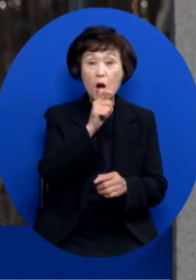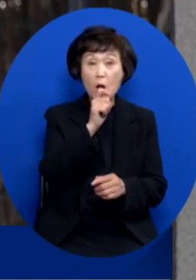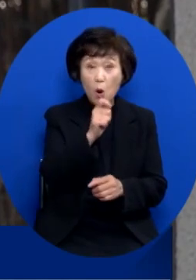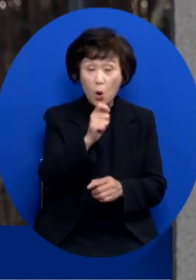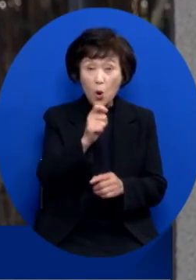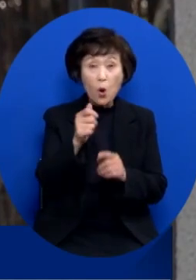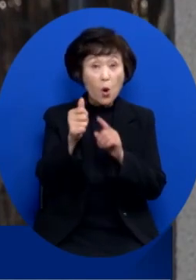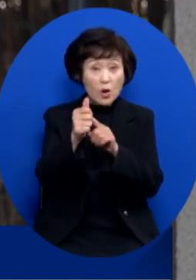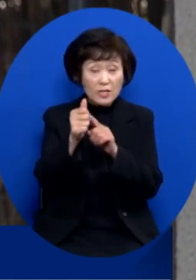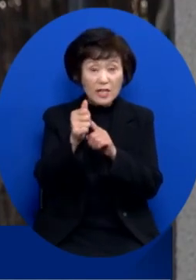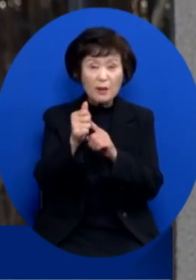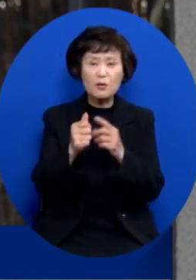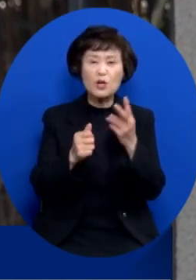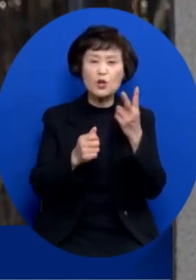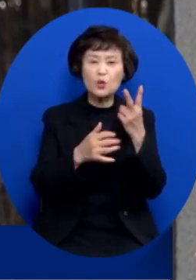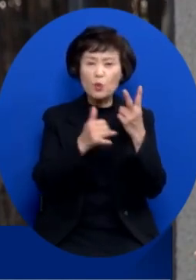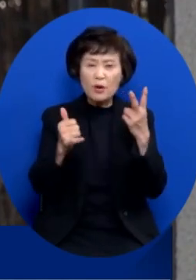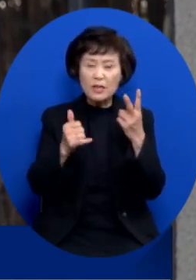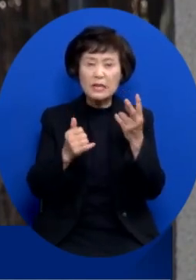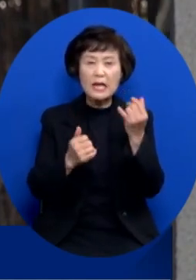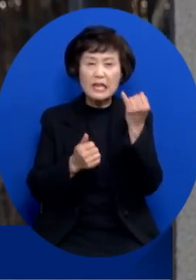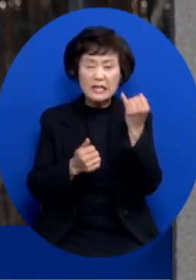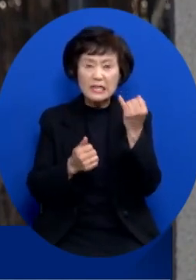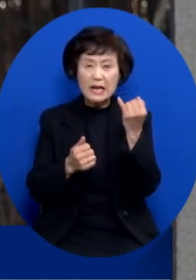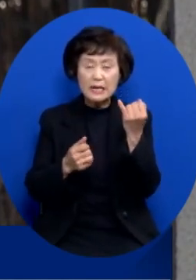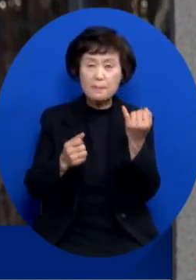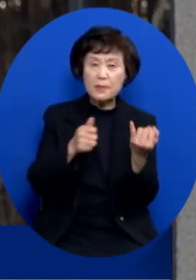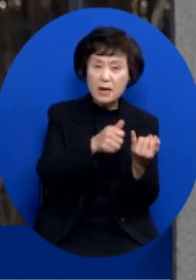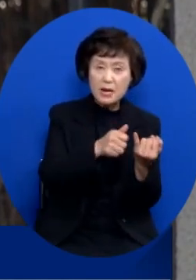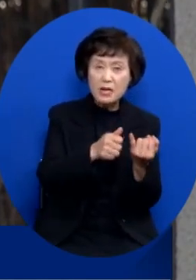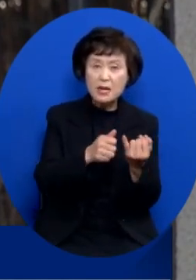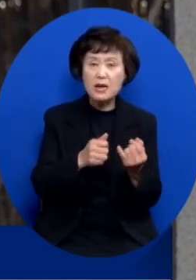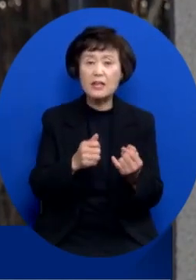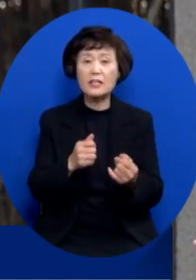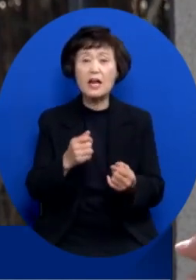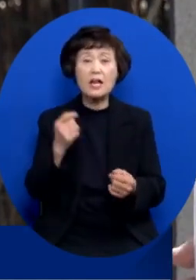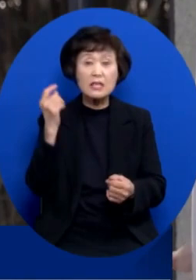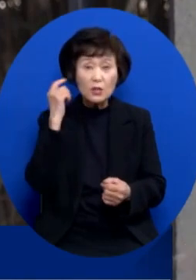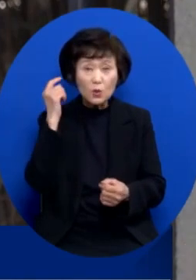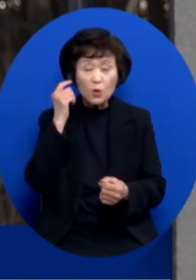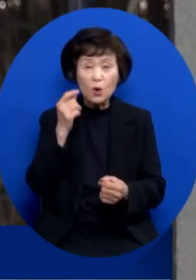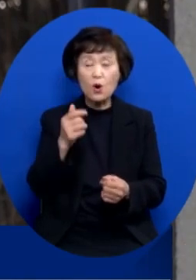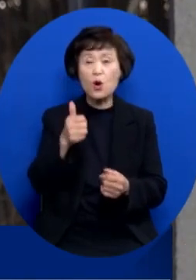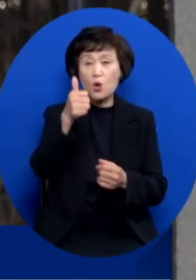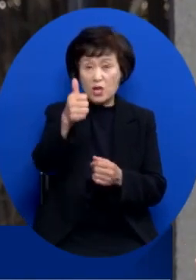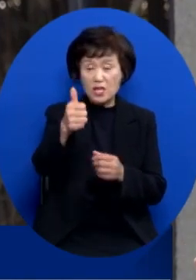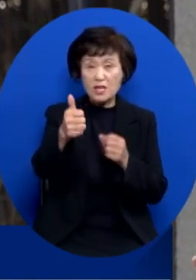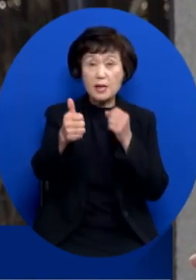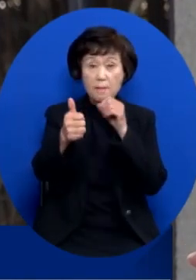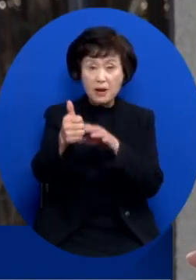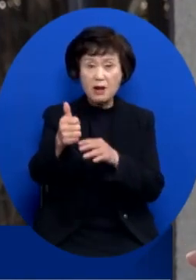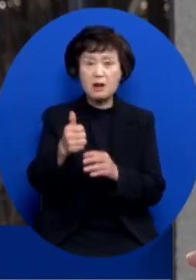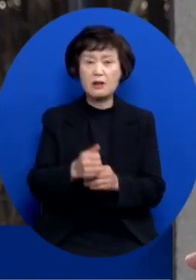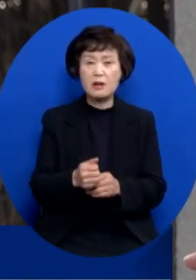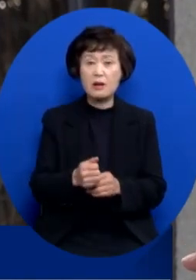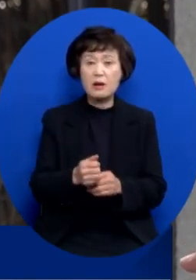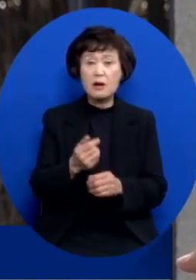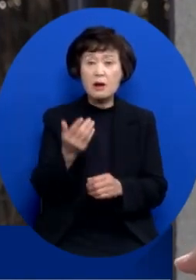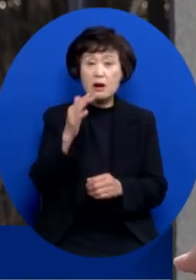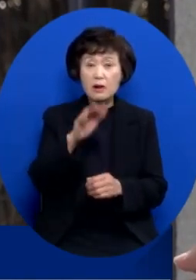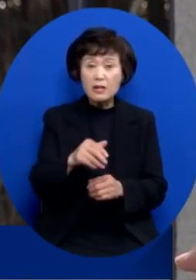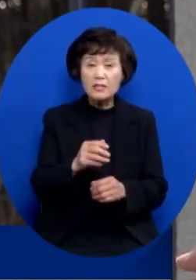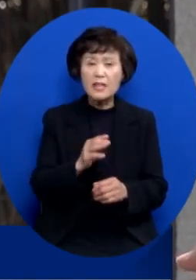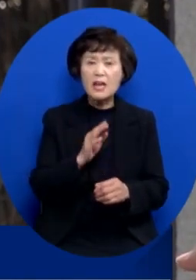얘기를 들었고 이를 확인하여 총회장님께 전화를 드렸습니다. 총회를 음해하려고